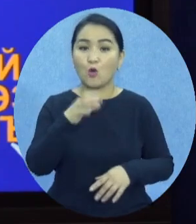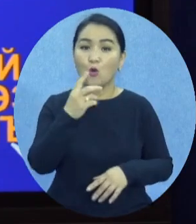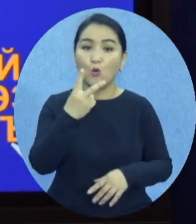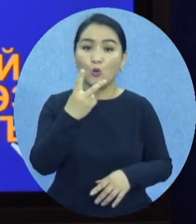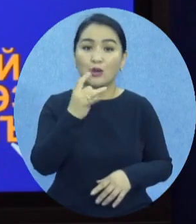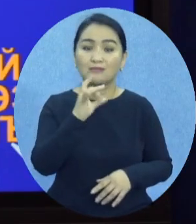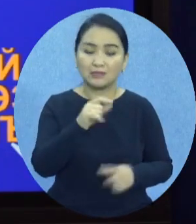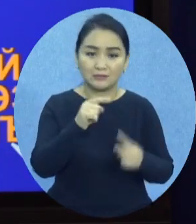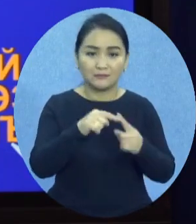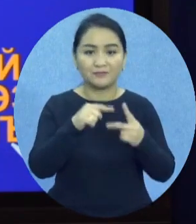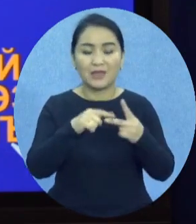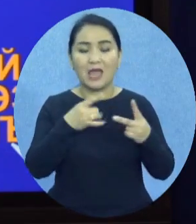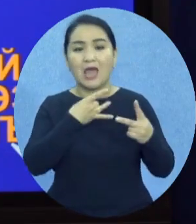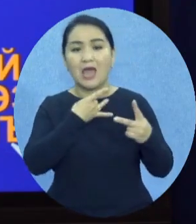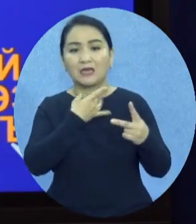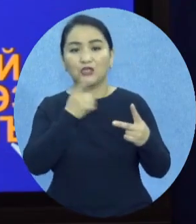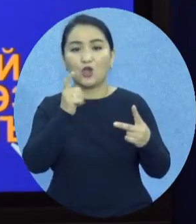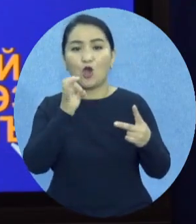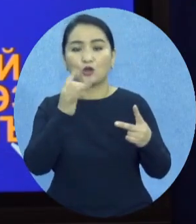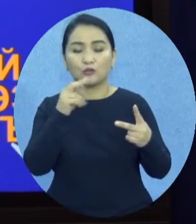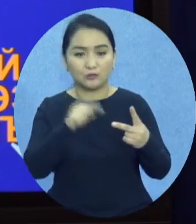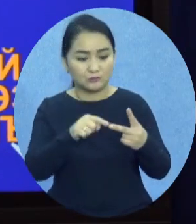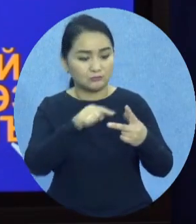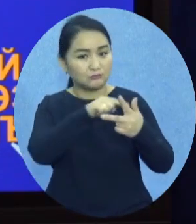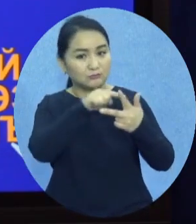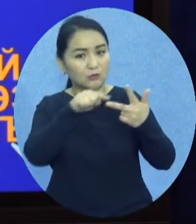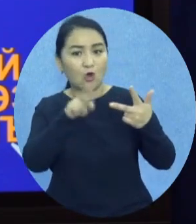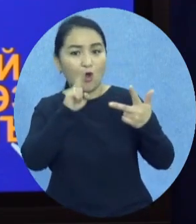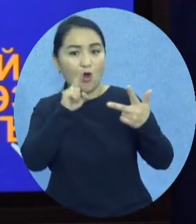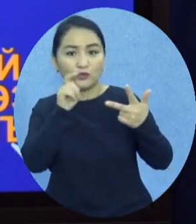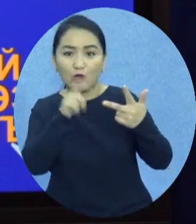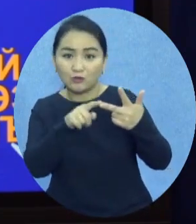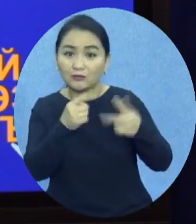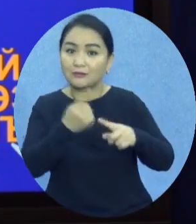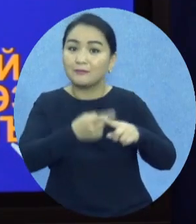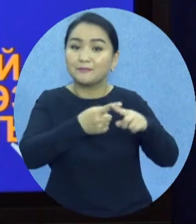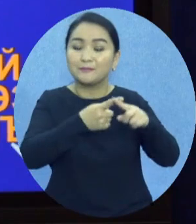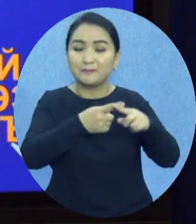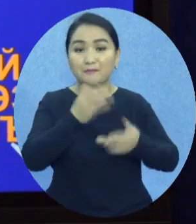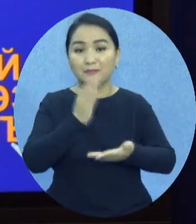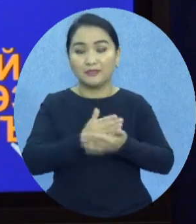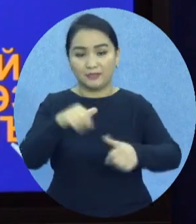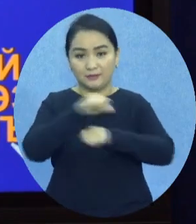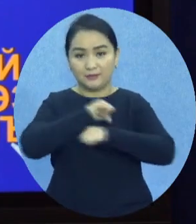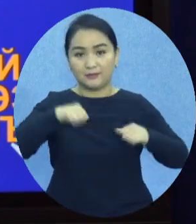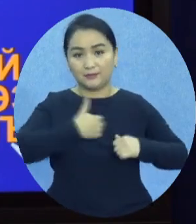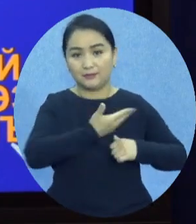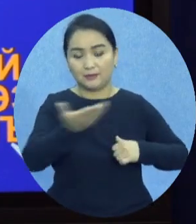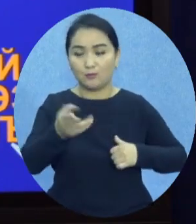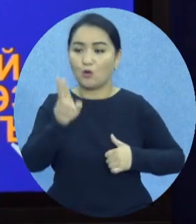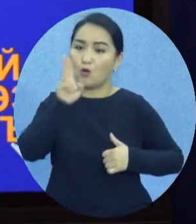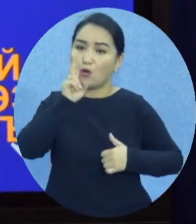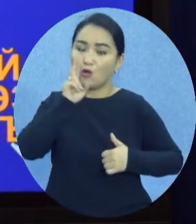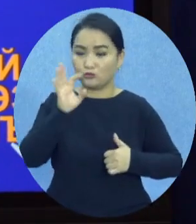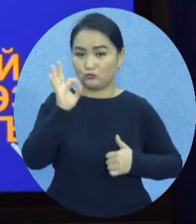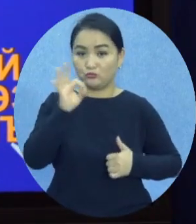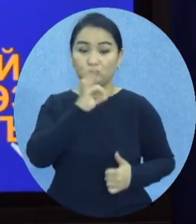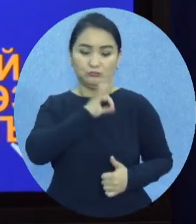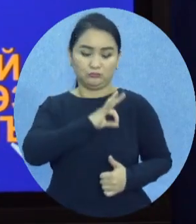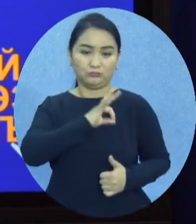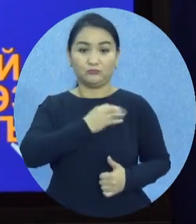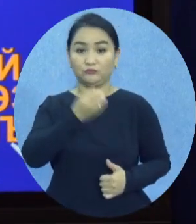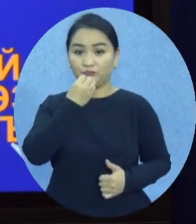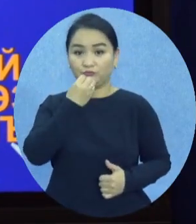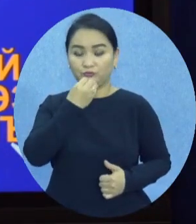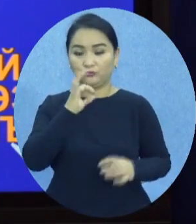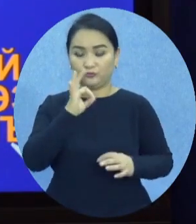архны гүн хордлого, босоод ийм хордлогууд бол нэмэгддэг. Тийм учраас иргэд та бүхнийг бол аливаа хүнсний бүтээгдэхүүнийг зохистой хэрэглэж тодорхой